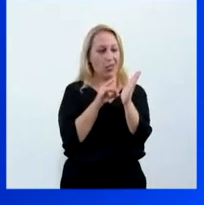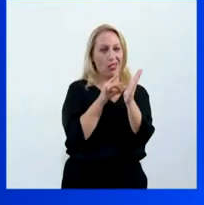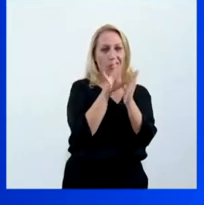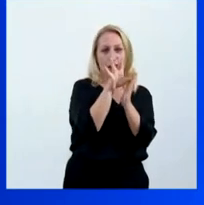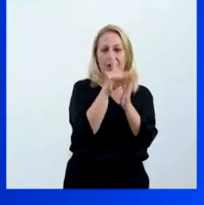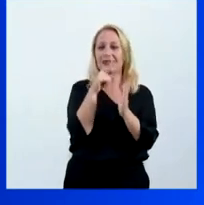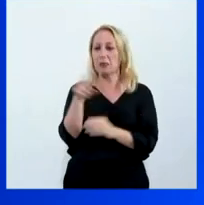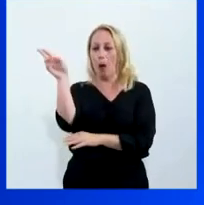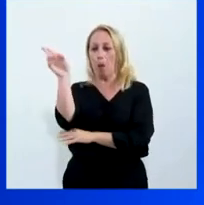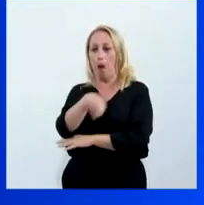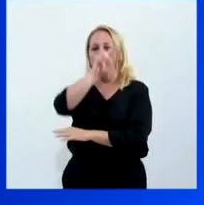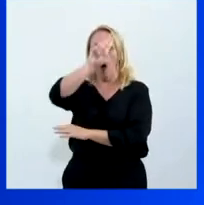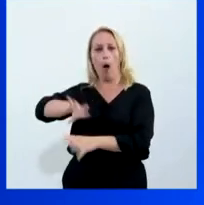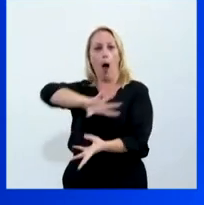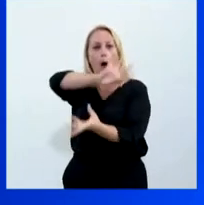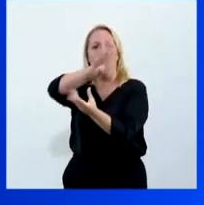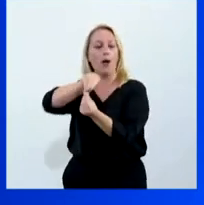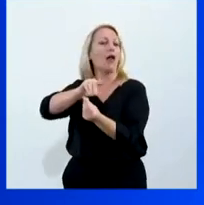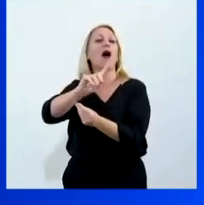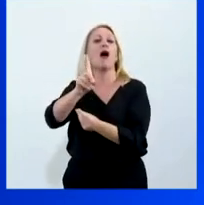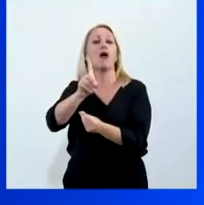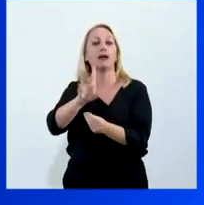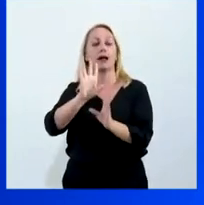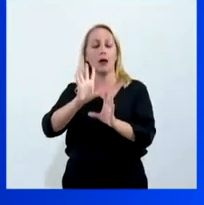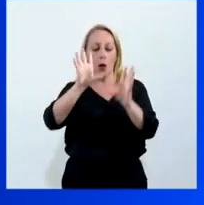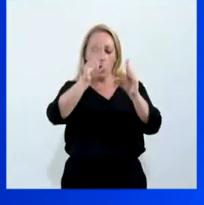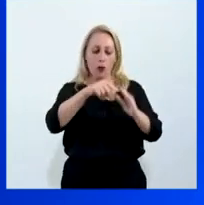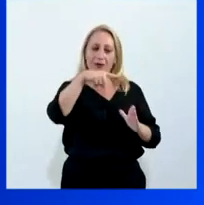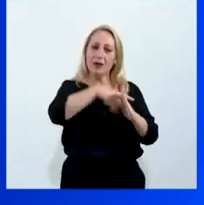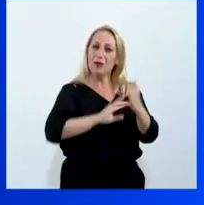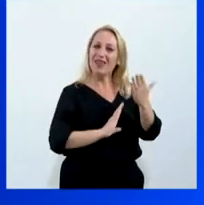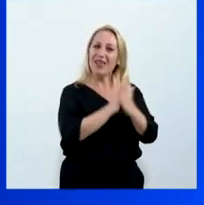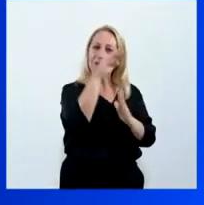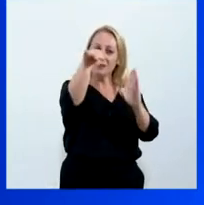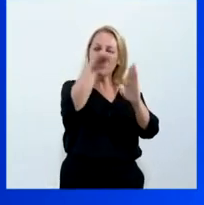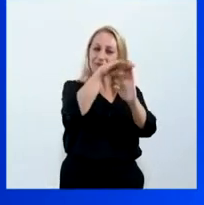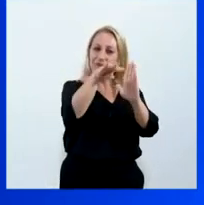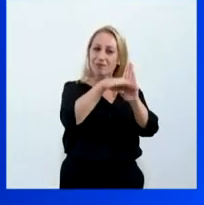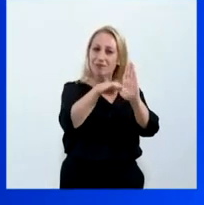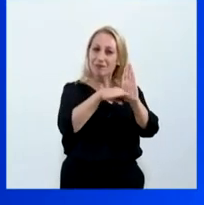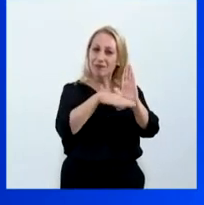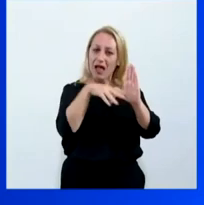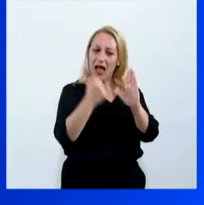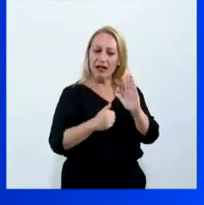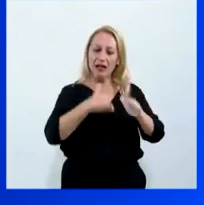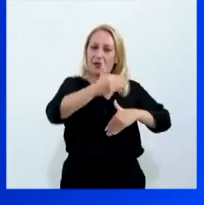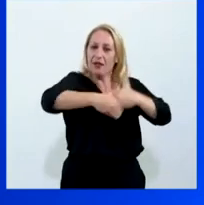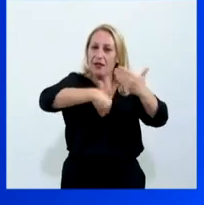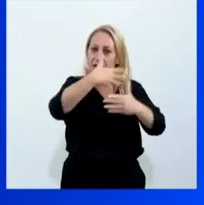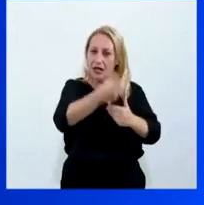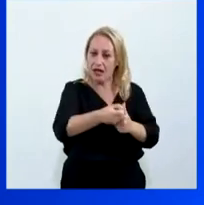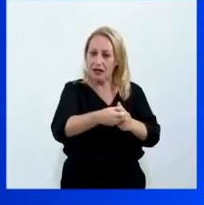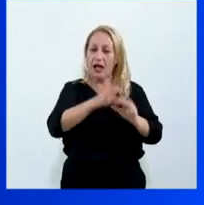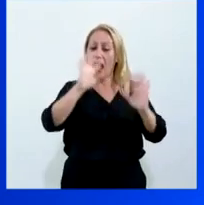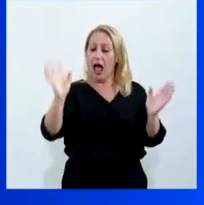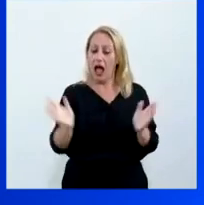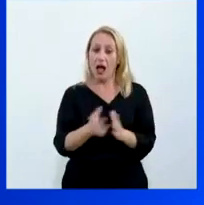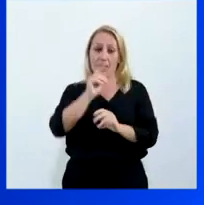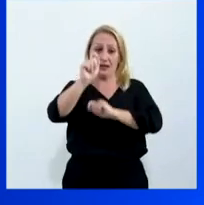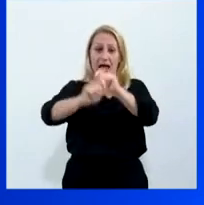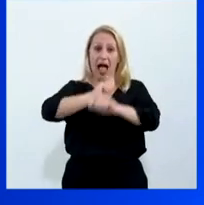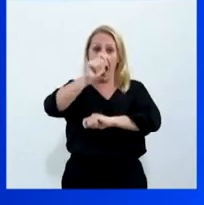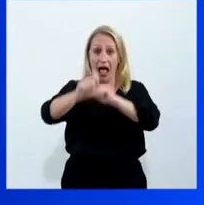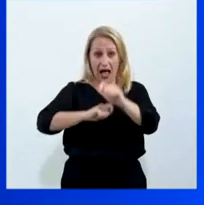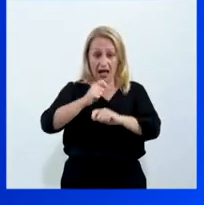γίνει. Αυτό έχει να κάνει με τις συγκεκριμένες διαδικασίες του Ταμείου Ανάκαμψης και με τη βεβαιότητά μας ότι κάποια από αυτά τα έργα, όλα τα έργα τα